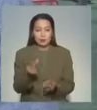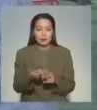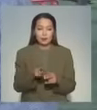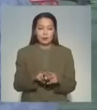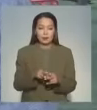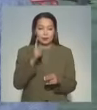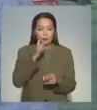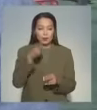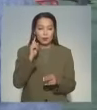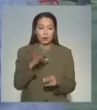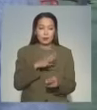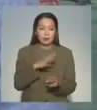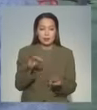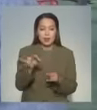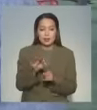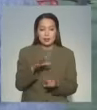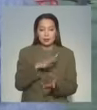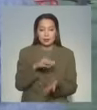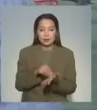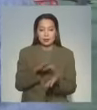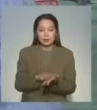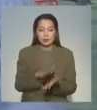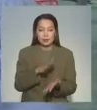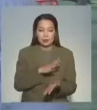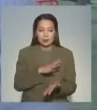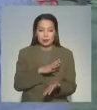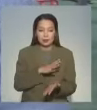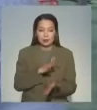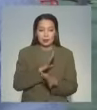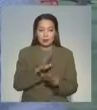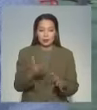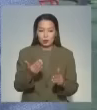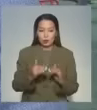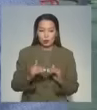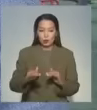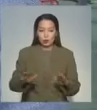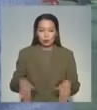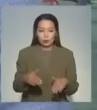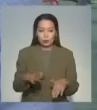год назад поставил. Именно здесь у нас в Жибекжолах не было такой централизованной.